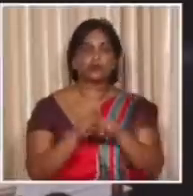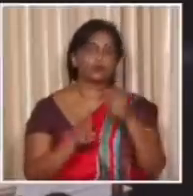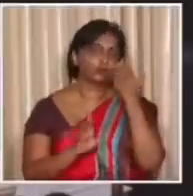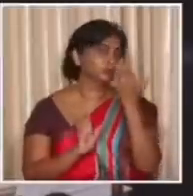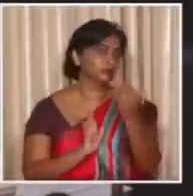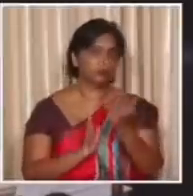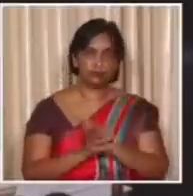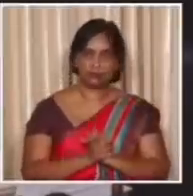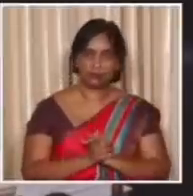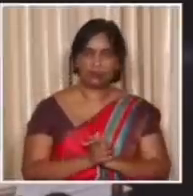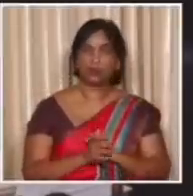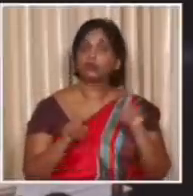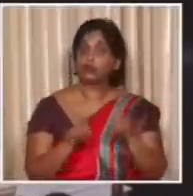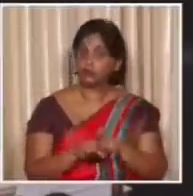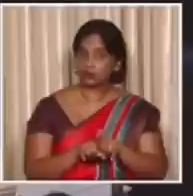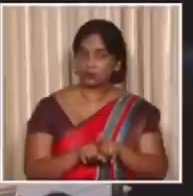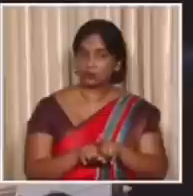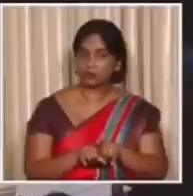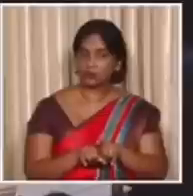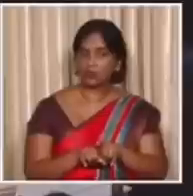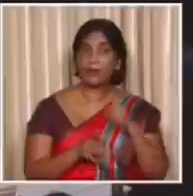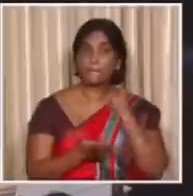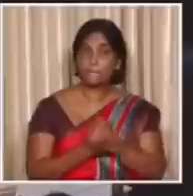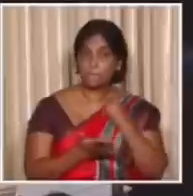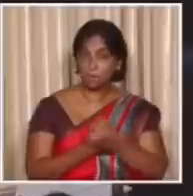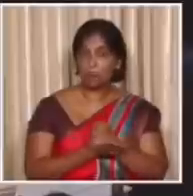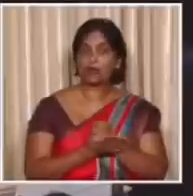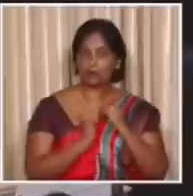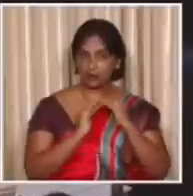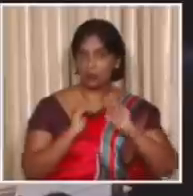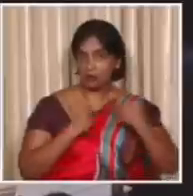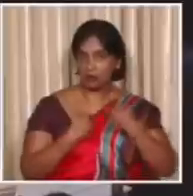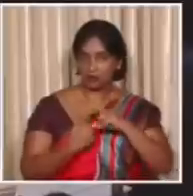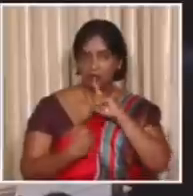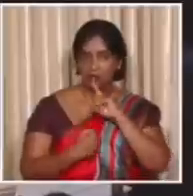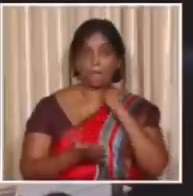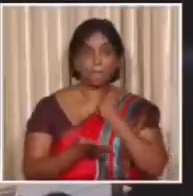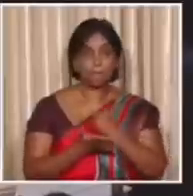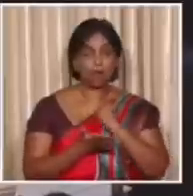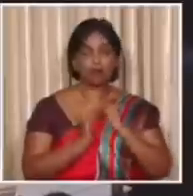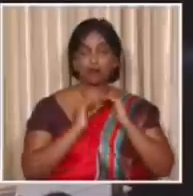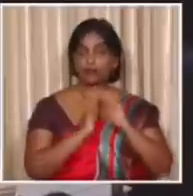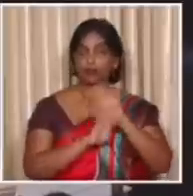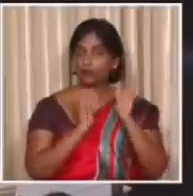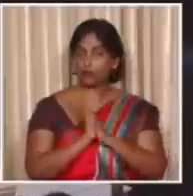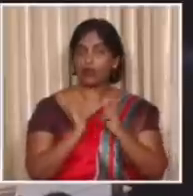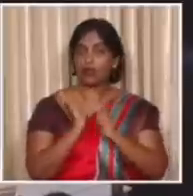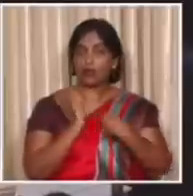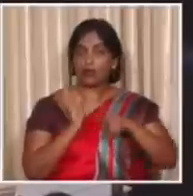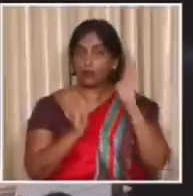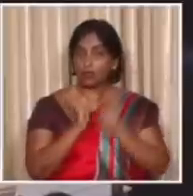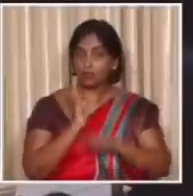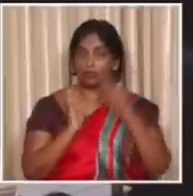ප්‍රකාශයක්. ඒ වගේම බැංකු පද්ධතිය මම පස්සෙ එක පැහැදිලි කරන්න. බැංකු පද්ධතියේ මේ ණය කපා